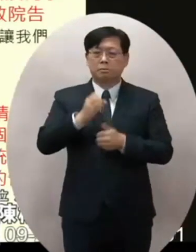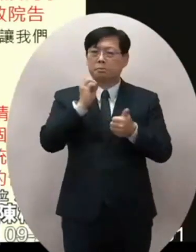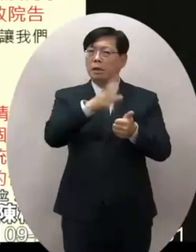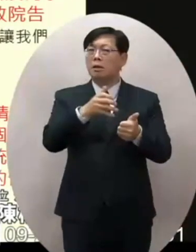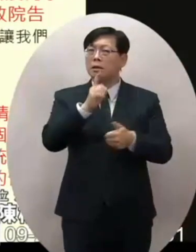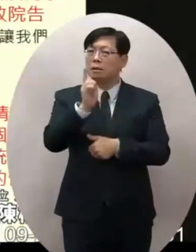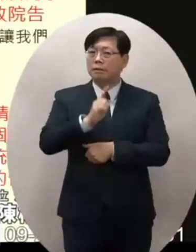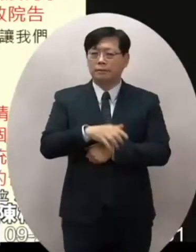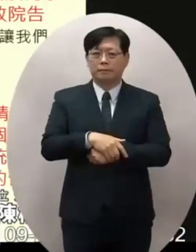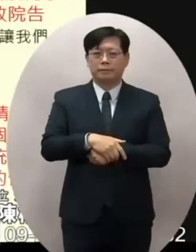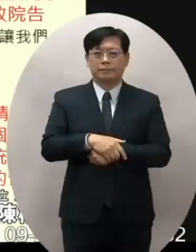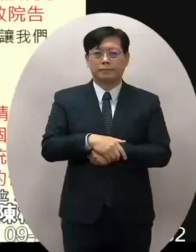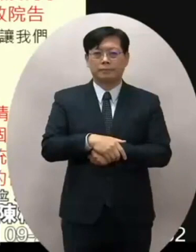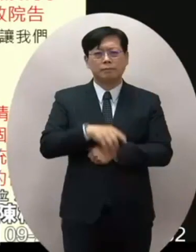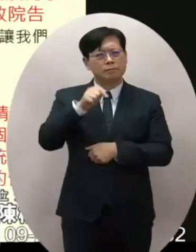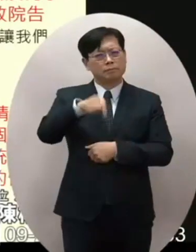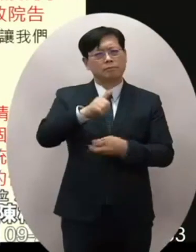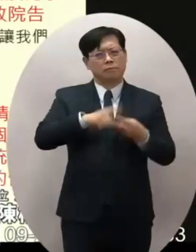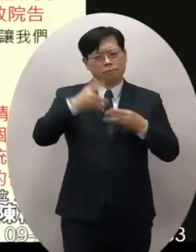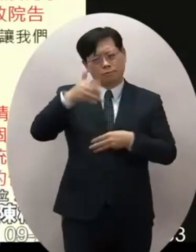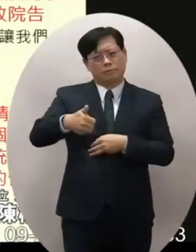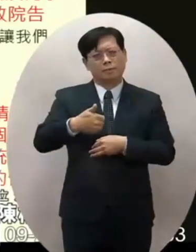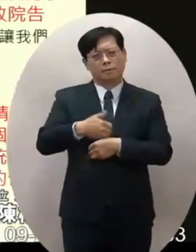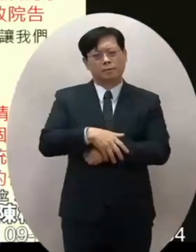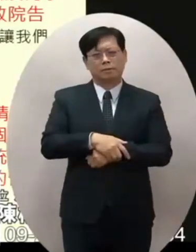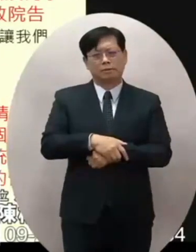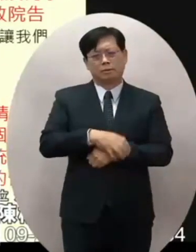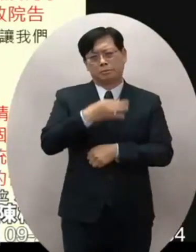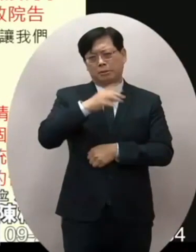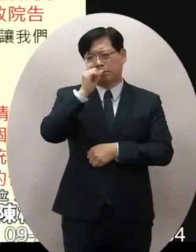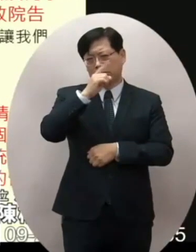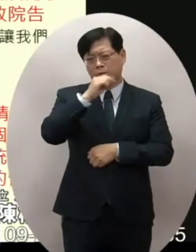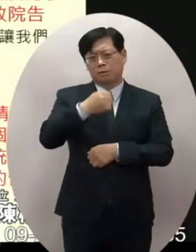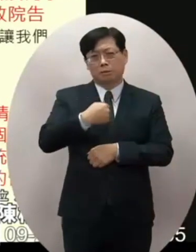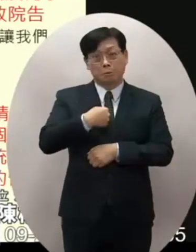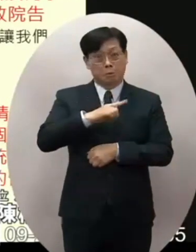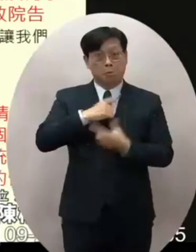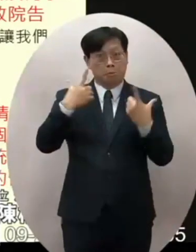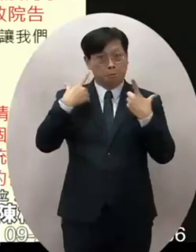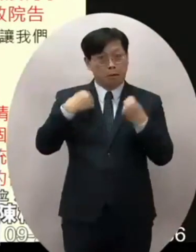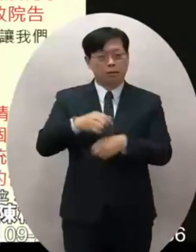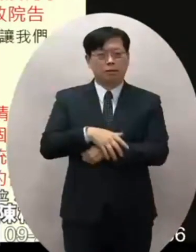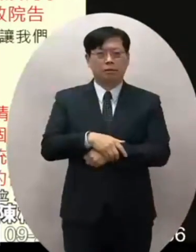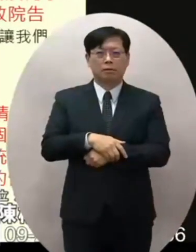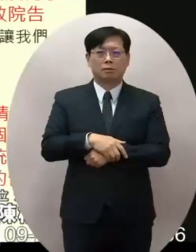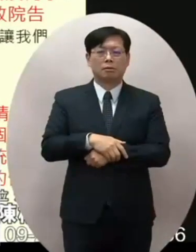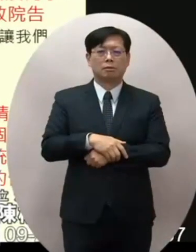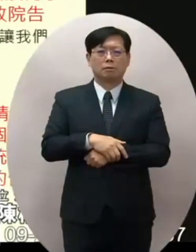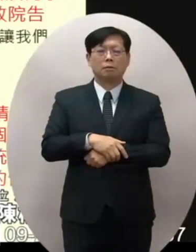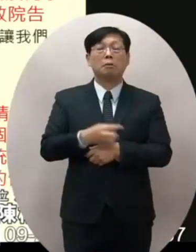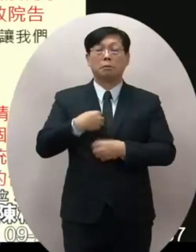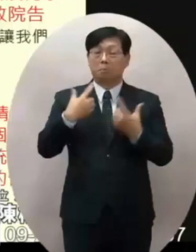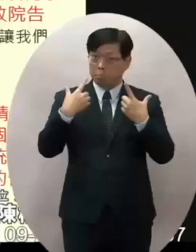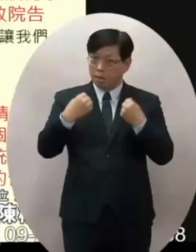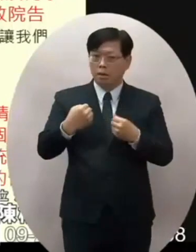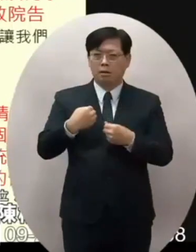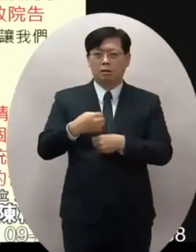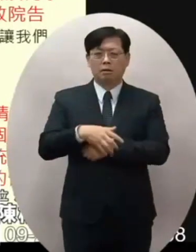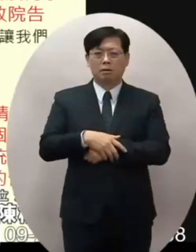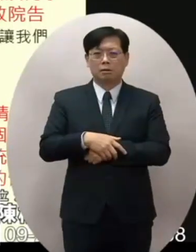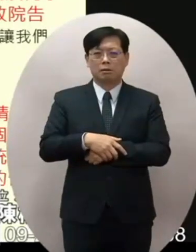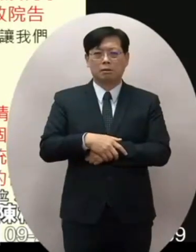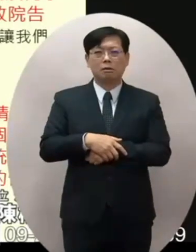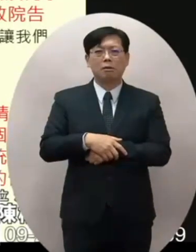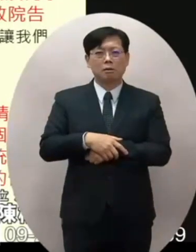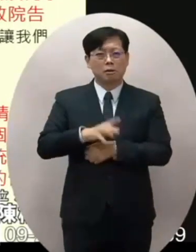他就说一句话，就说你这个主委不要做到啊，我给人家那个他说本来